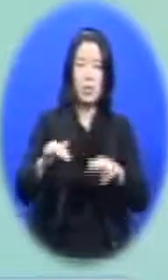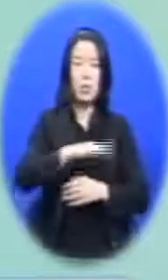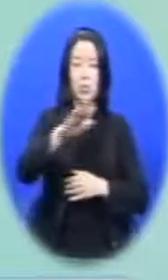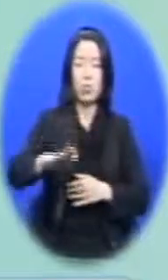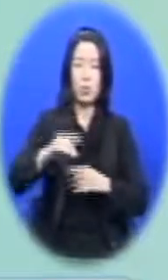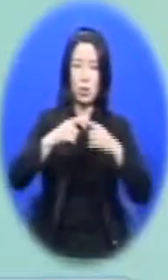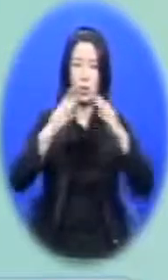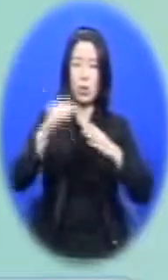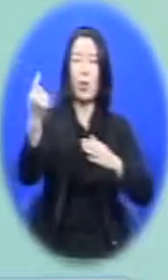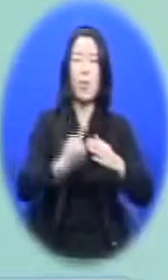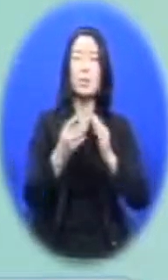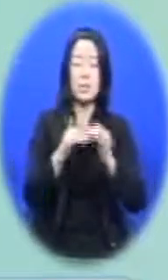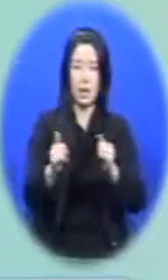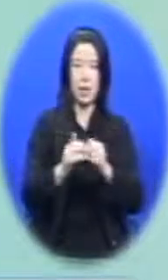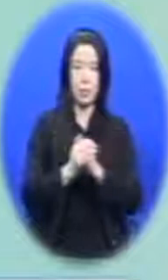분이에요.